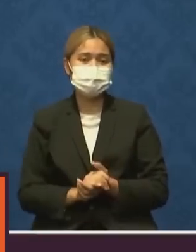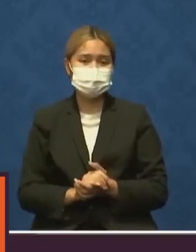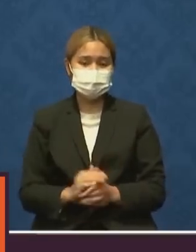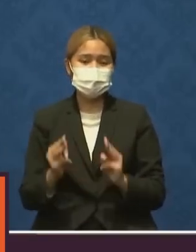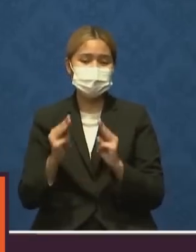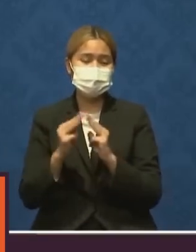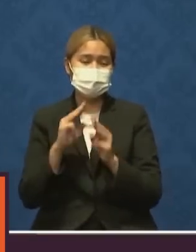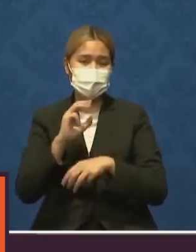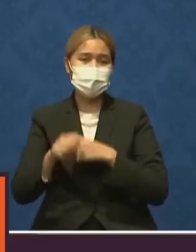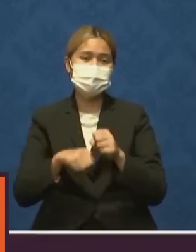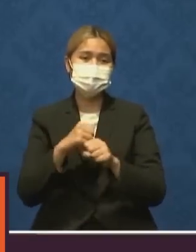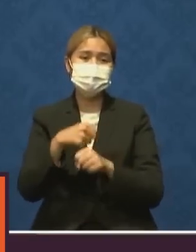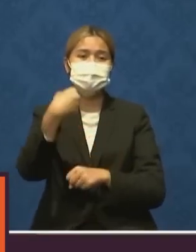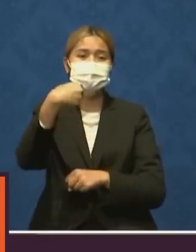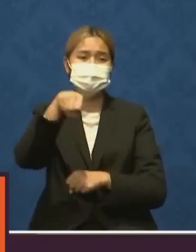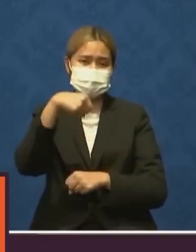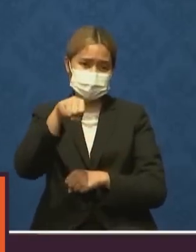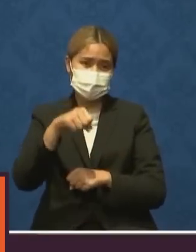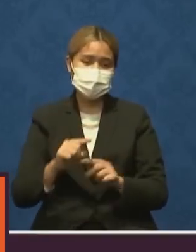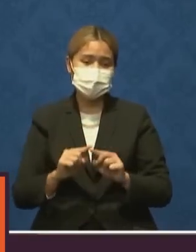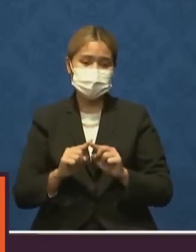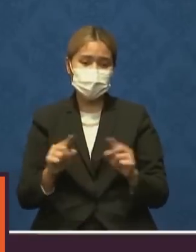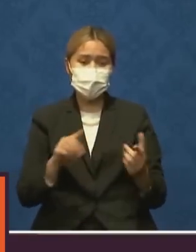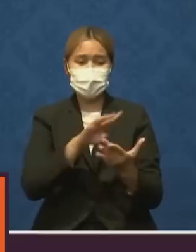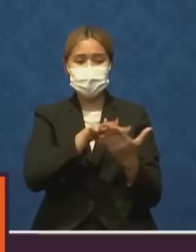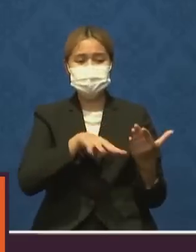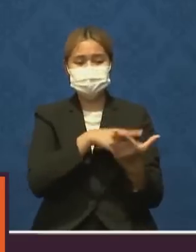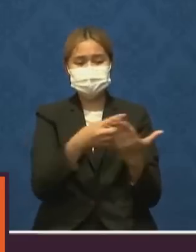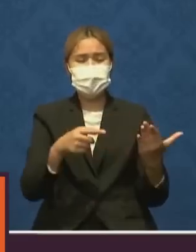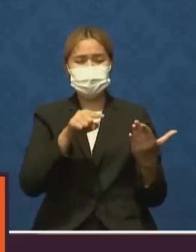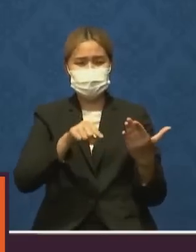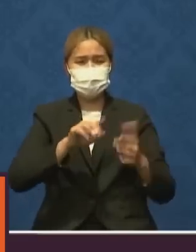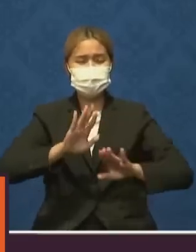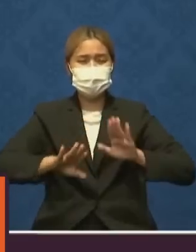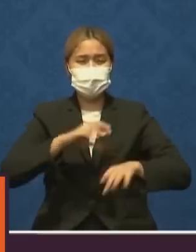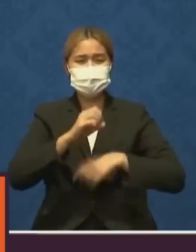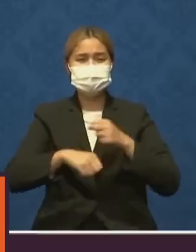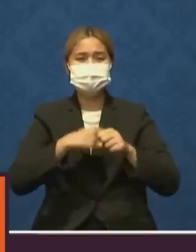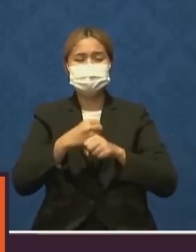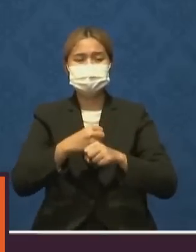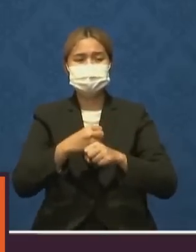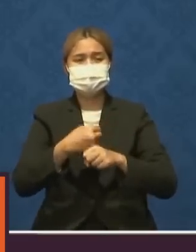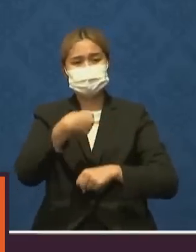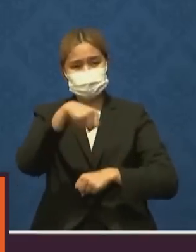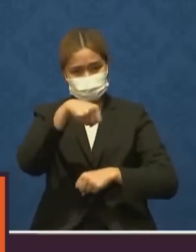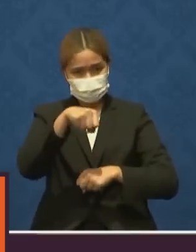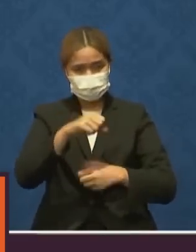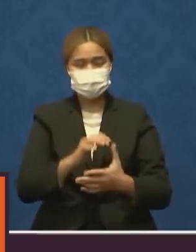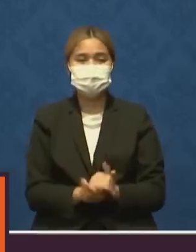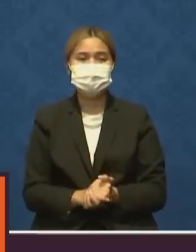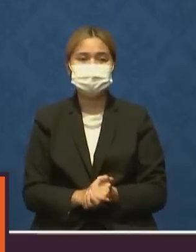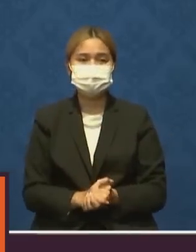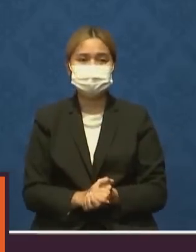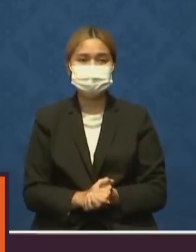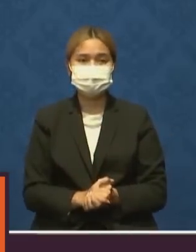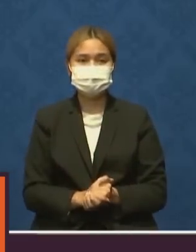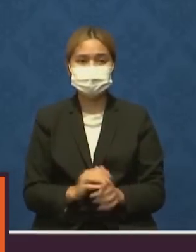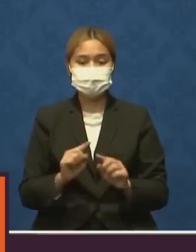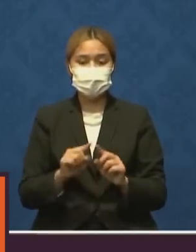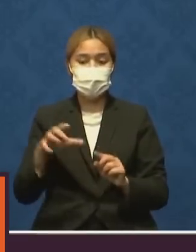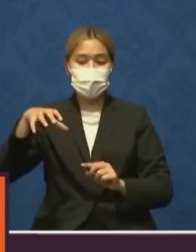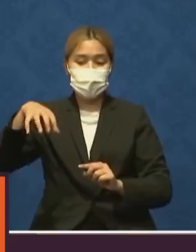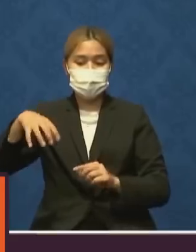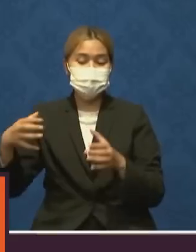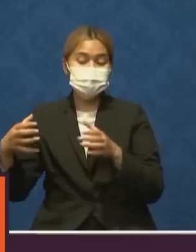แค่ 10 ปีครับ ทั้งที่อายุแง Solar 25 ปีแตพอเปกมทนเนี่ย ยิดีครั ตั้งรัซอไ้แพงหนวยครับ 2.9